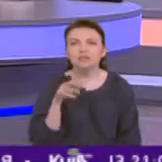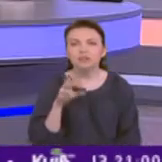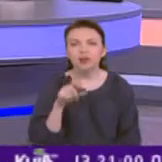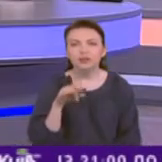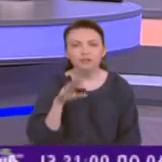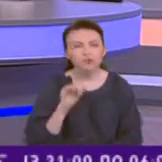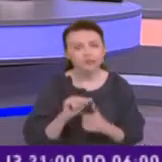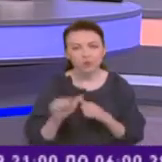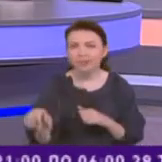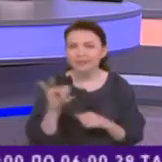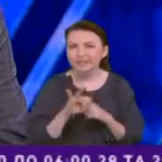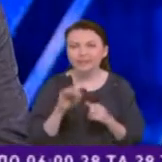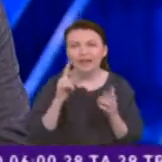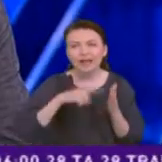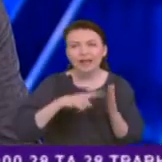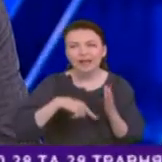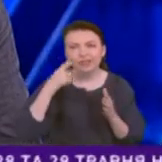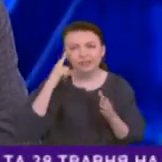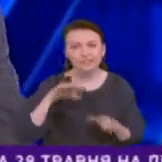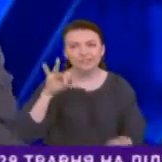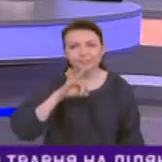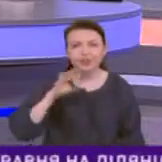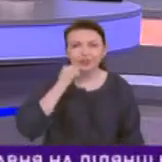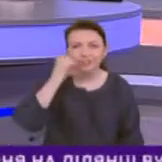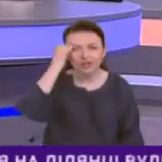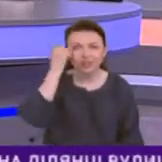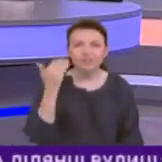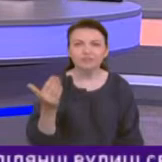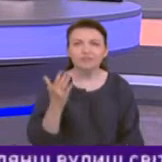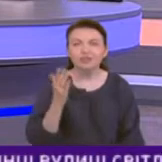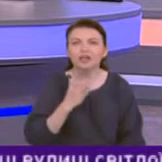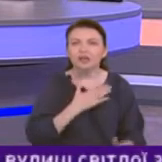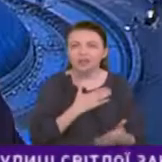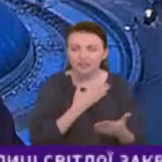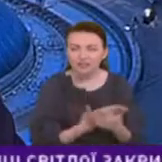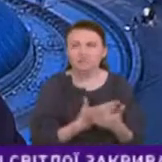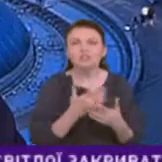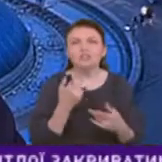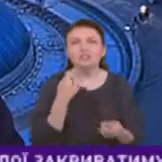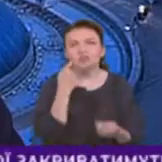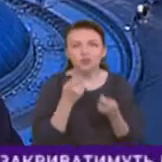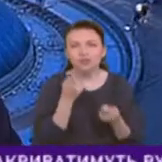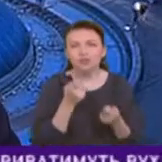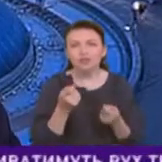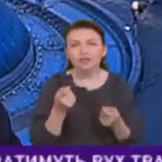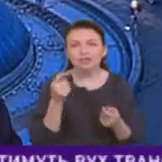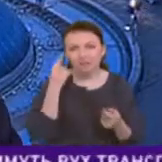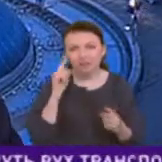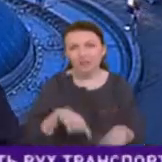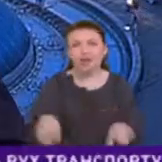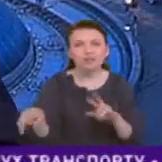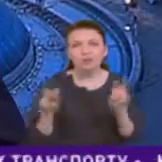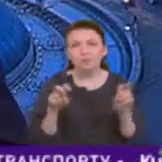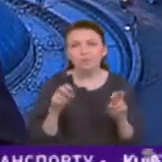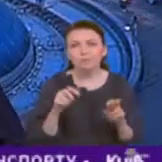окрема історія, релігіознавець, історик. Дякую, пане Ростиславе, за ваші інсайди, за досконале знання теми.